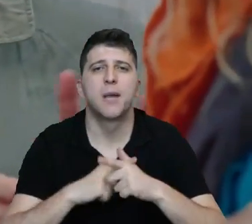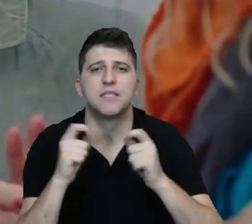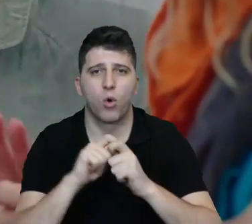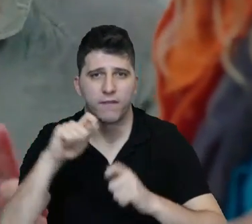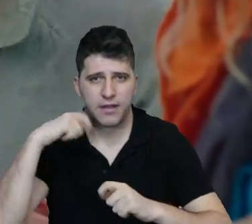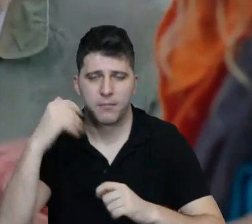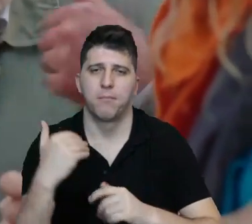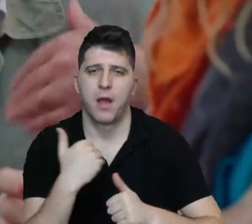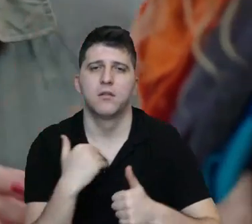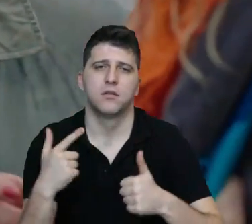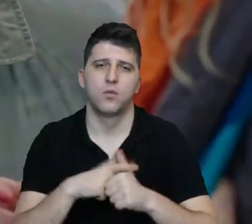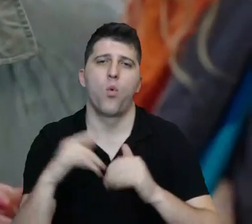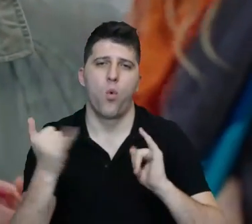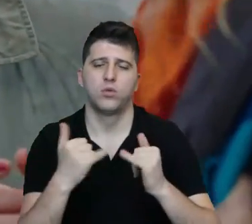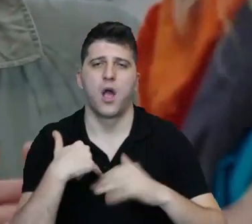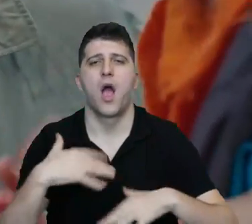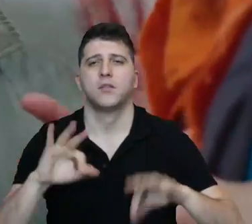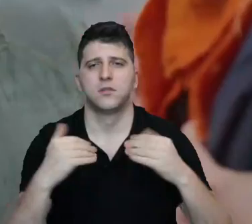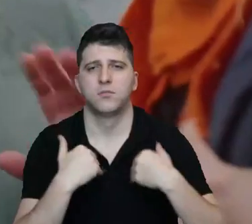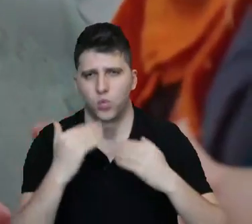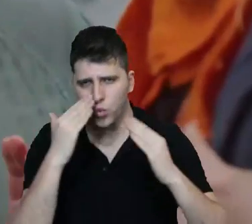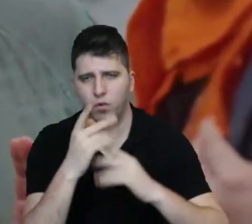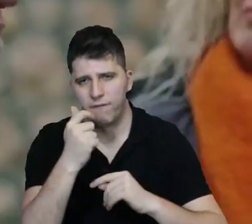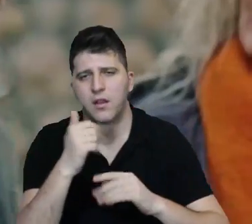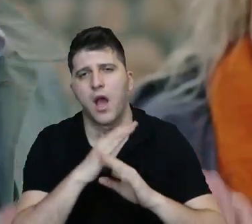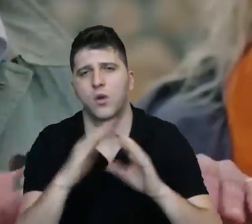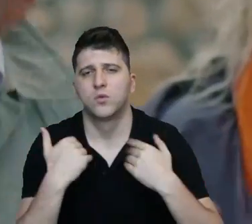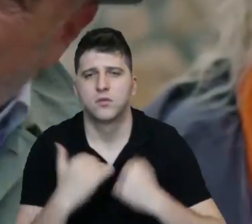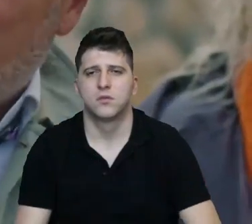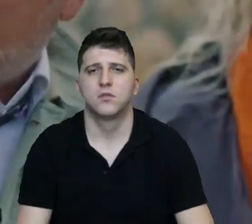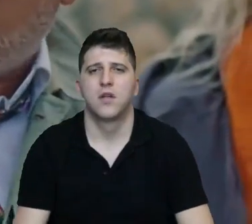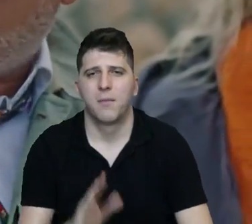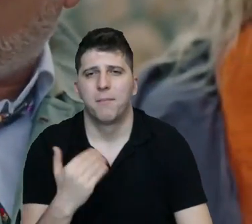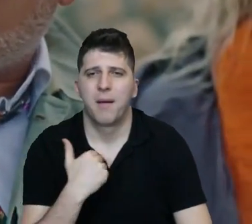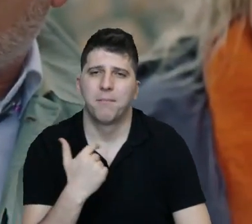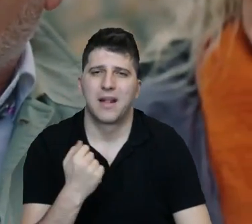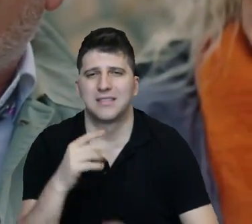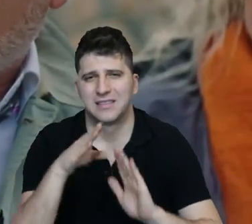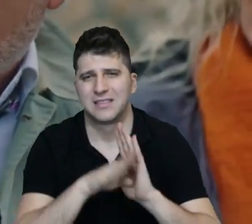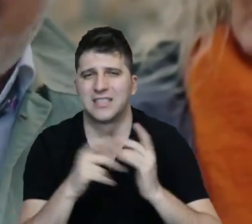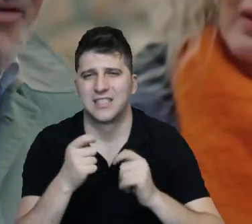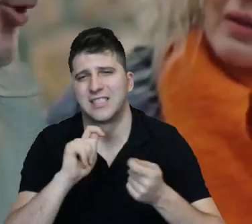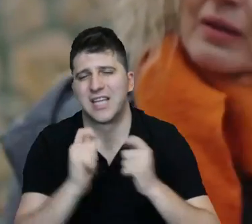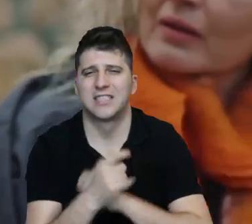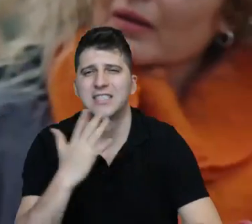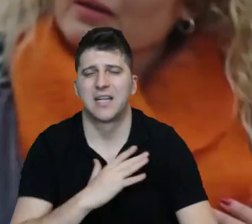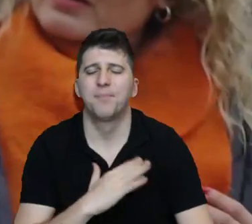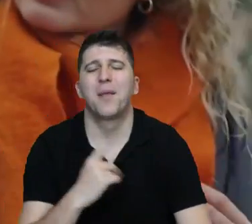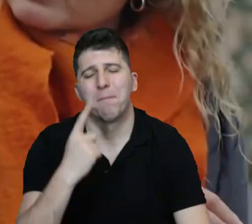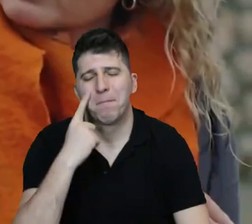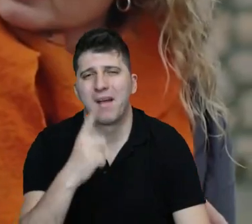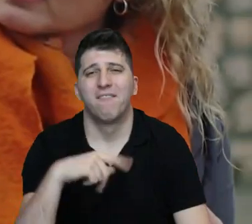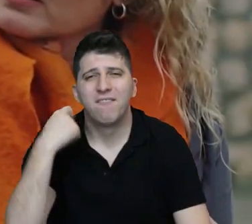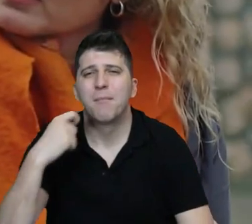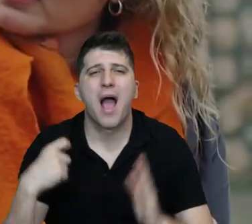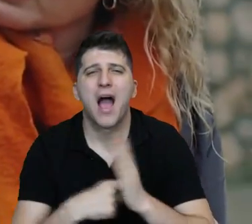çekecekseniz ben başrolü almaya hazırım. Uygun bir fiyata hallederiz. Yalnız ben biraz senaryoya karışırım. Bakın şöyle yapalım. Filmin